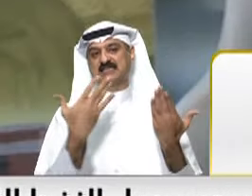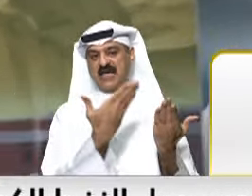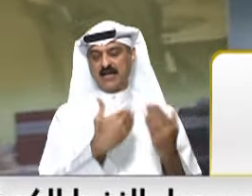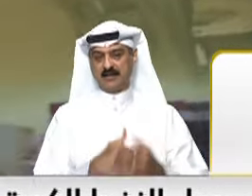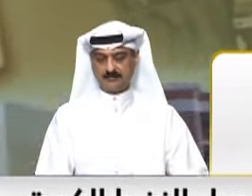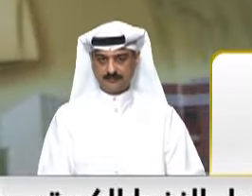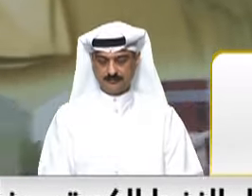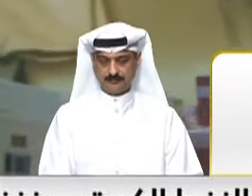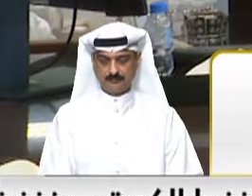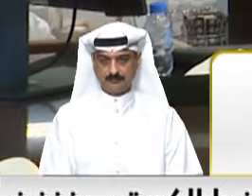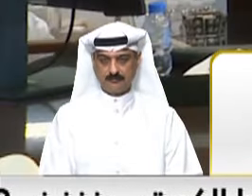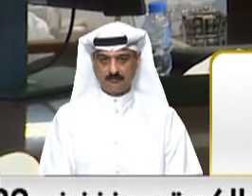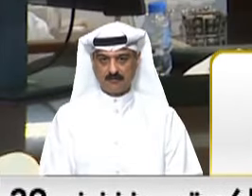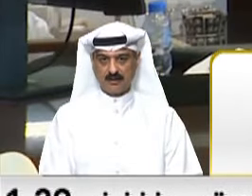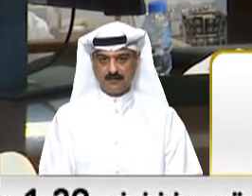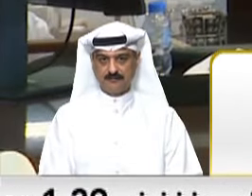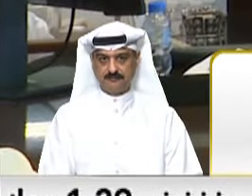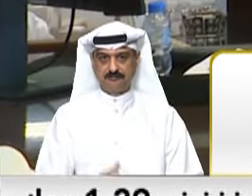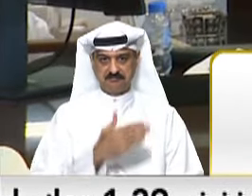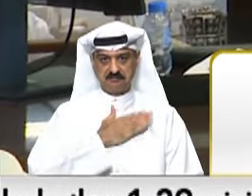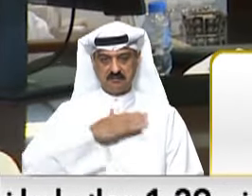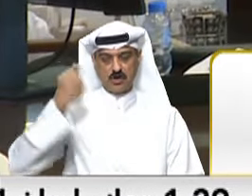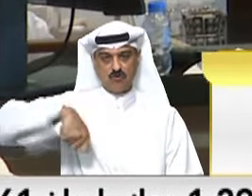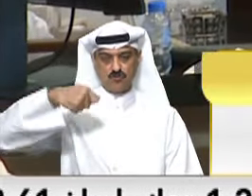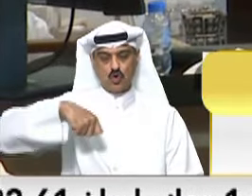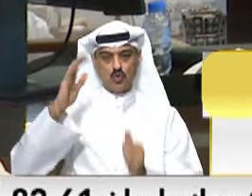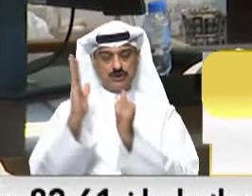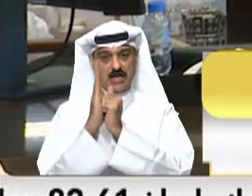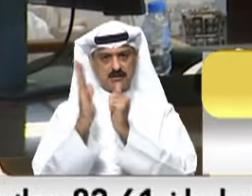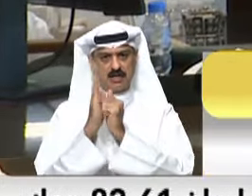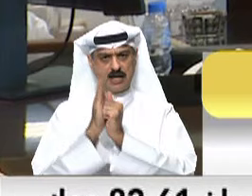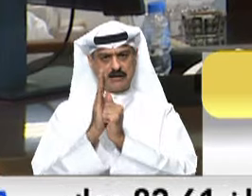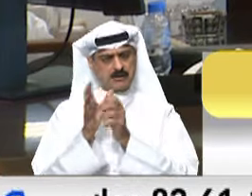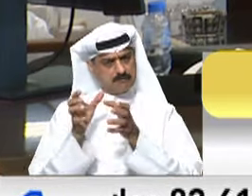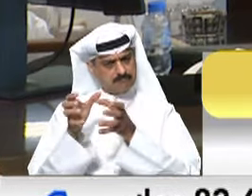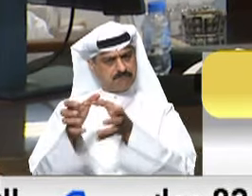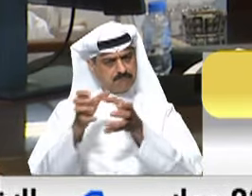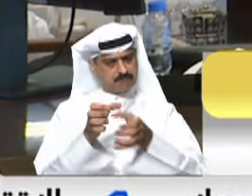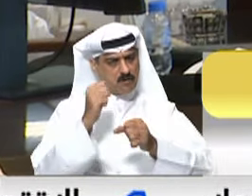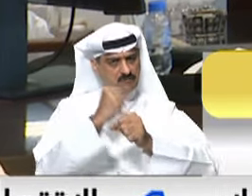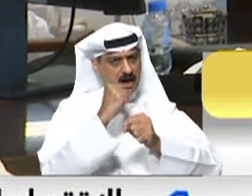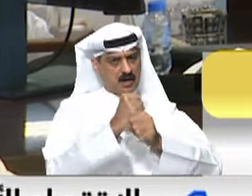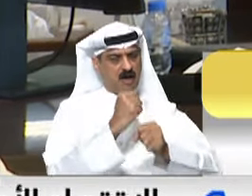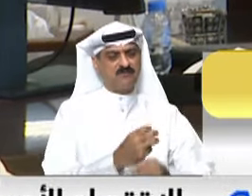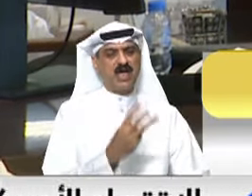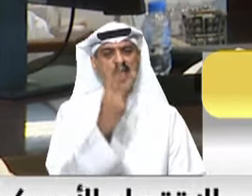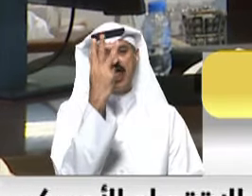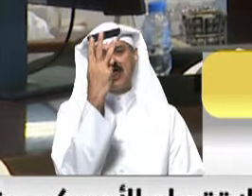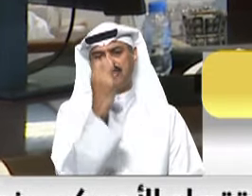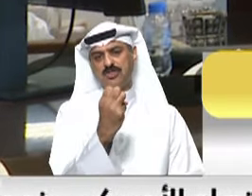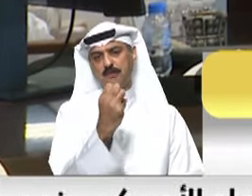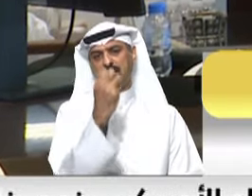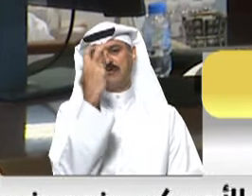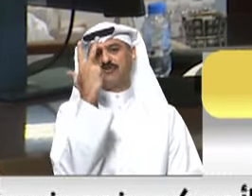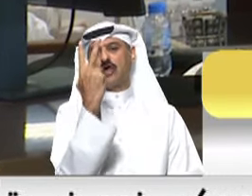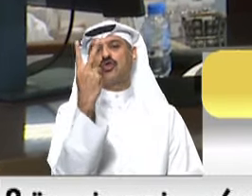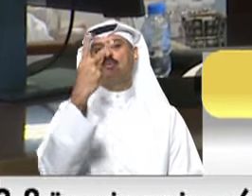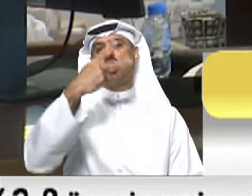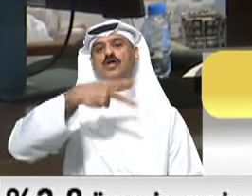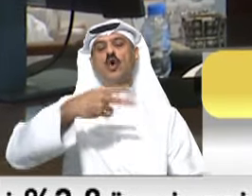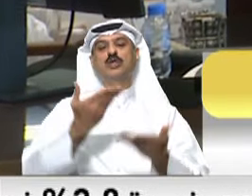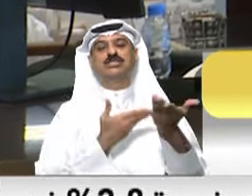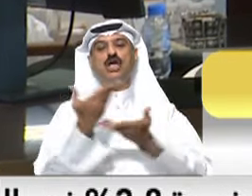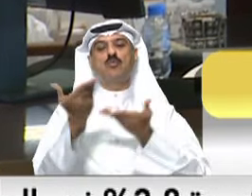الحكومي. تمكنت المؤسسة العامة للرعاية السكنية بكوادرها من تقديم 328 ألف خدمة